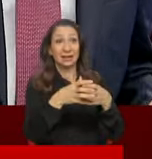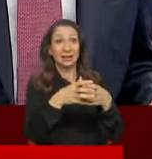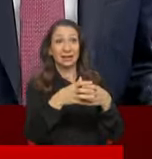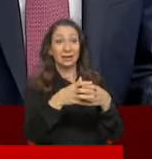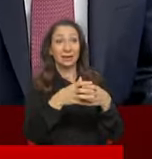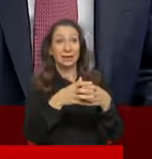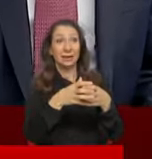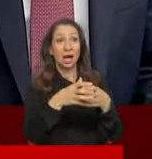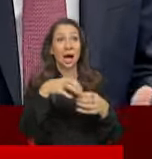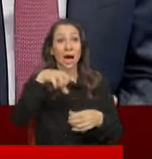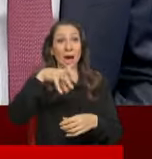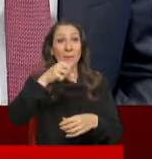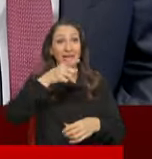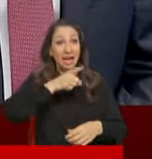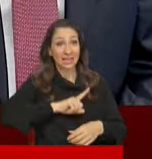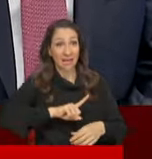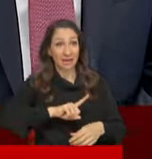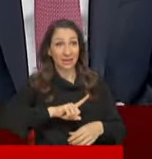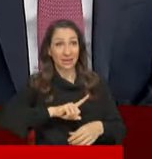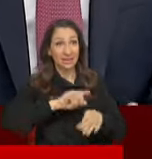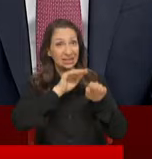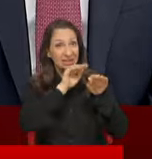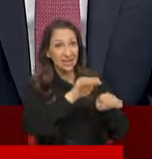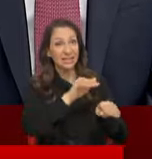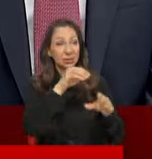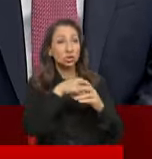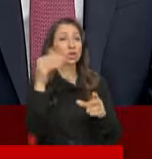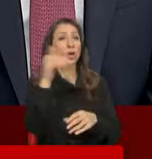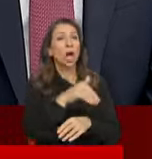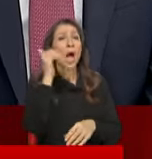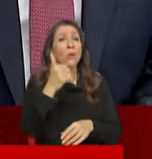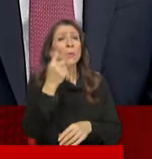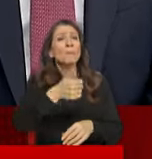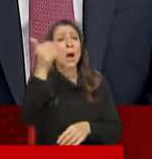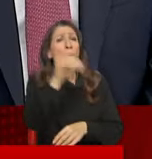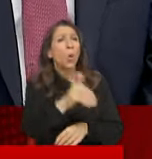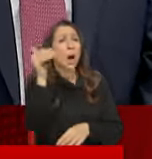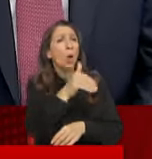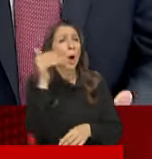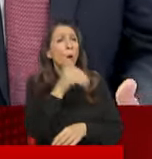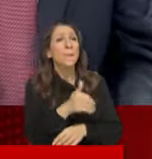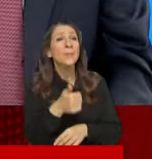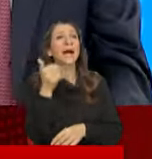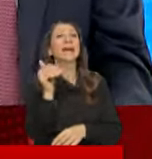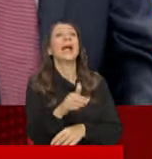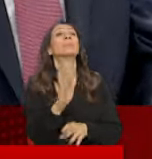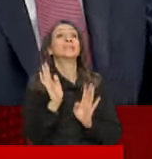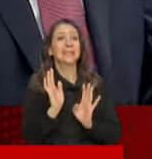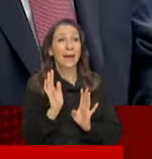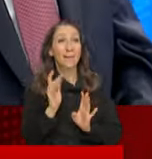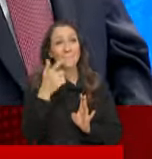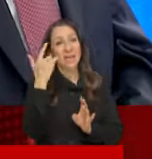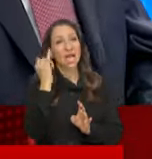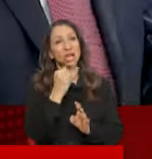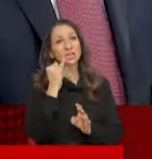herkesle AK Parti'nin adaylarını destekleme için geliyorlar her gün bir bakan geliyor her gün bir bakan geliyor hani bakan gelmesini de belki